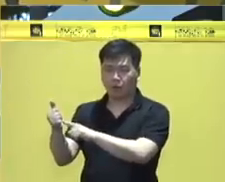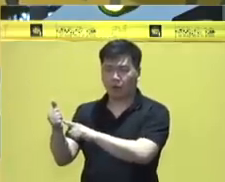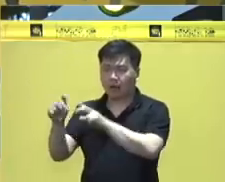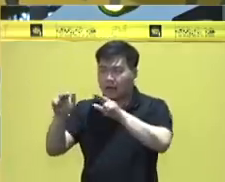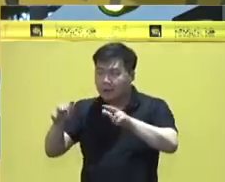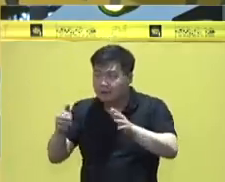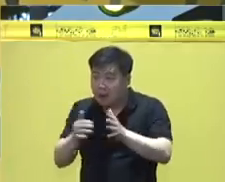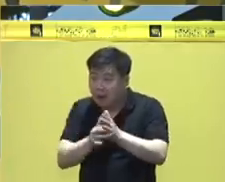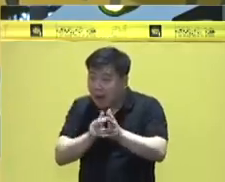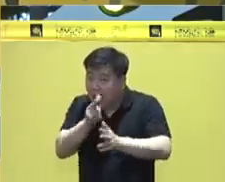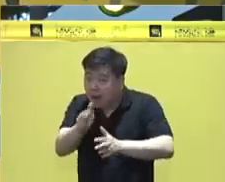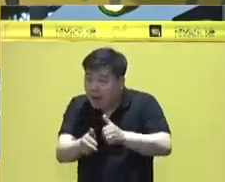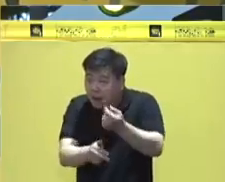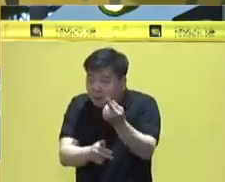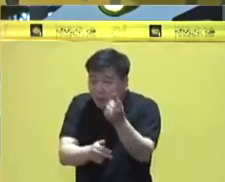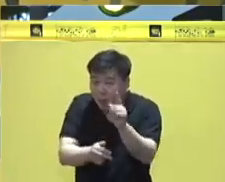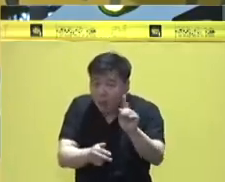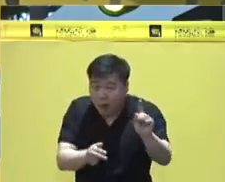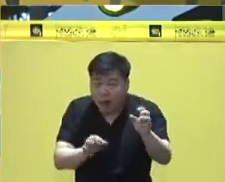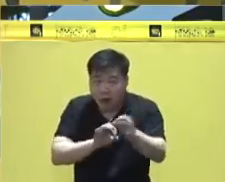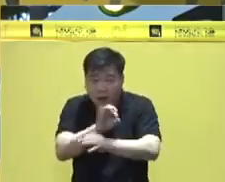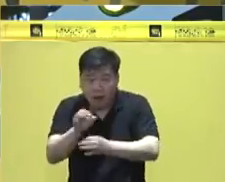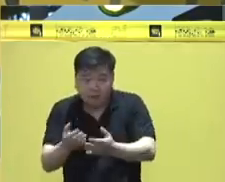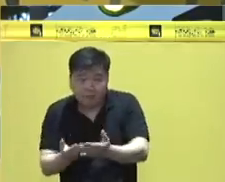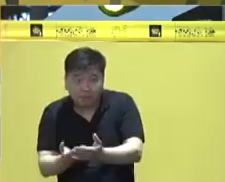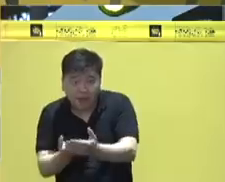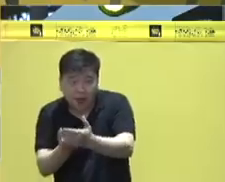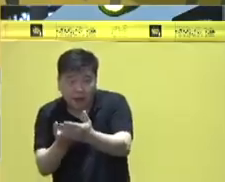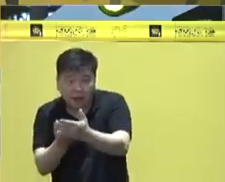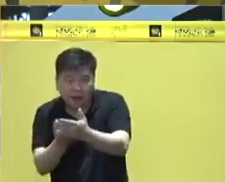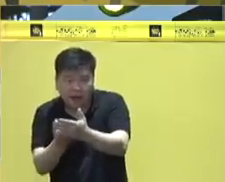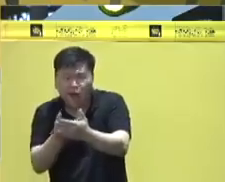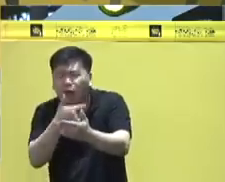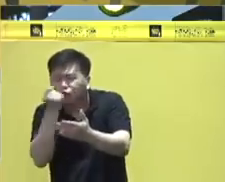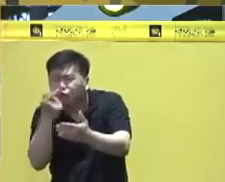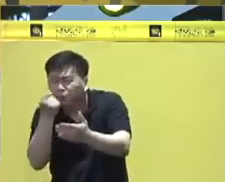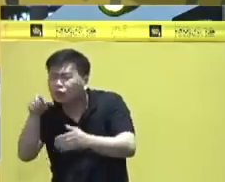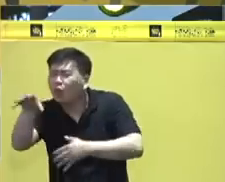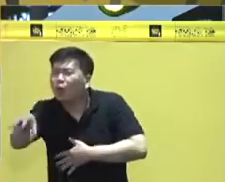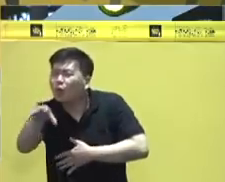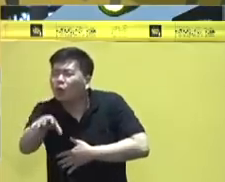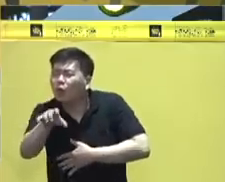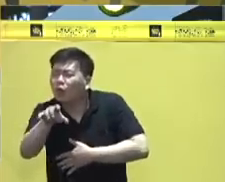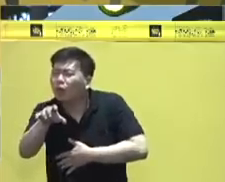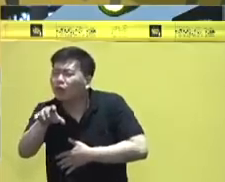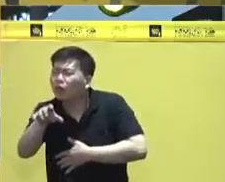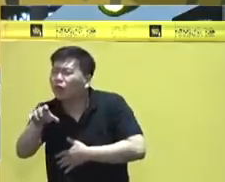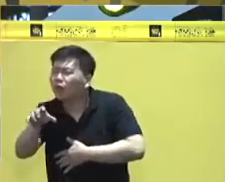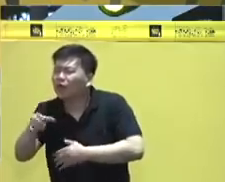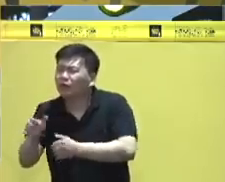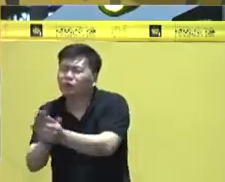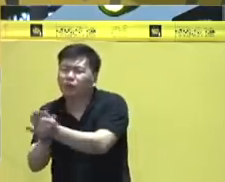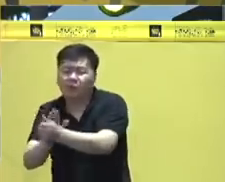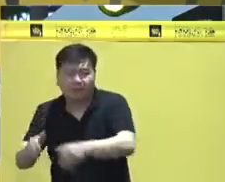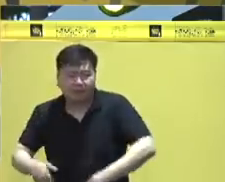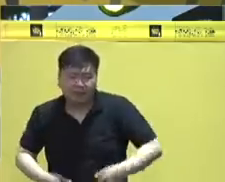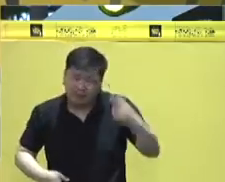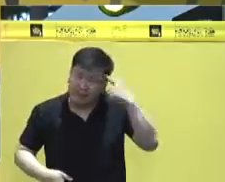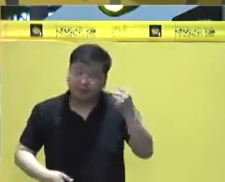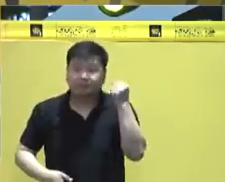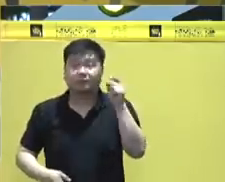그동안의 산업화나 이런 경제발전에 좀 소외된 지역들을 특별히 챙겨야 된다 그런 생각도 한편으로